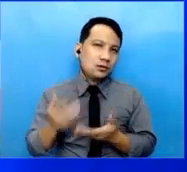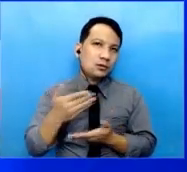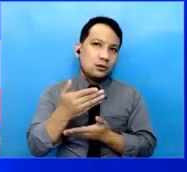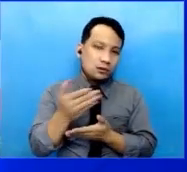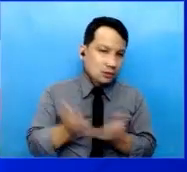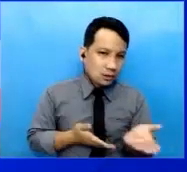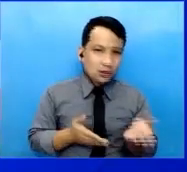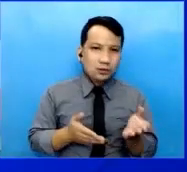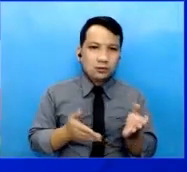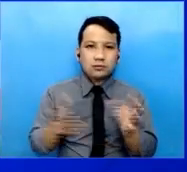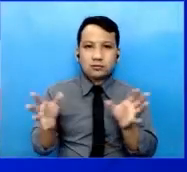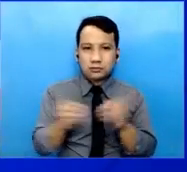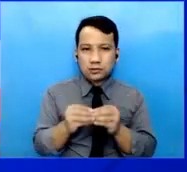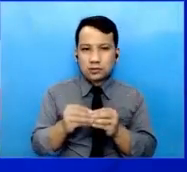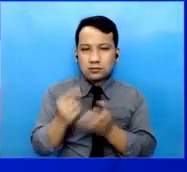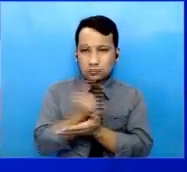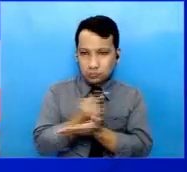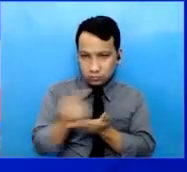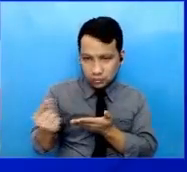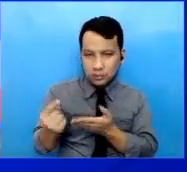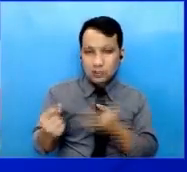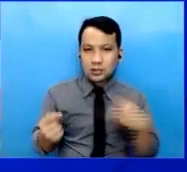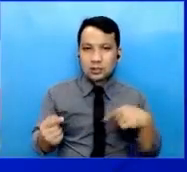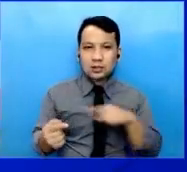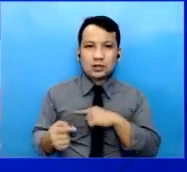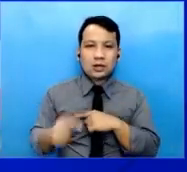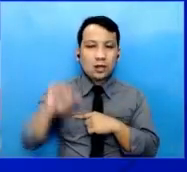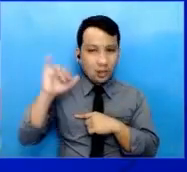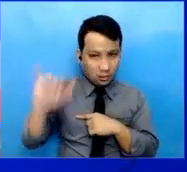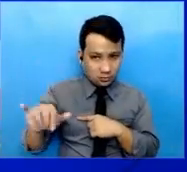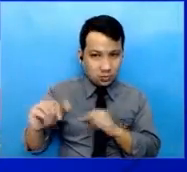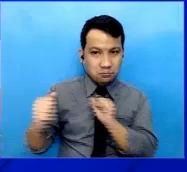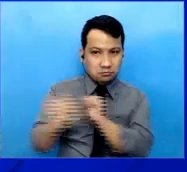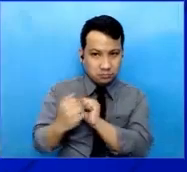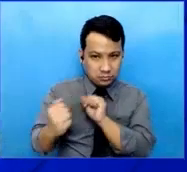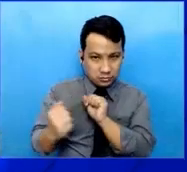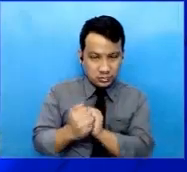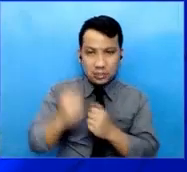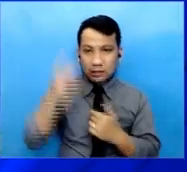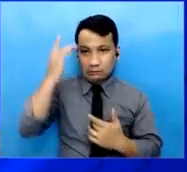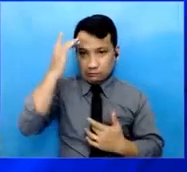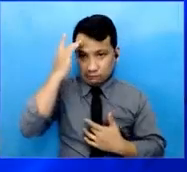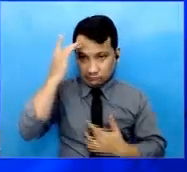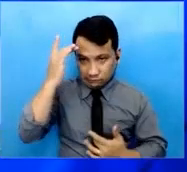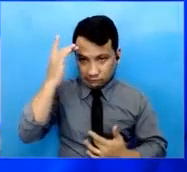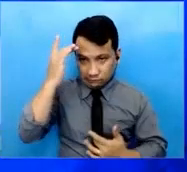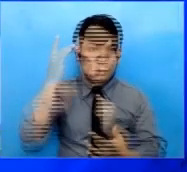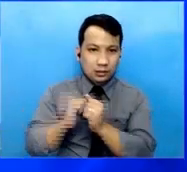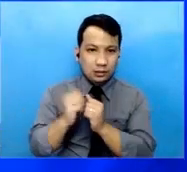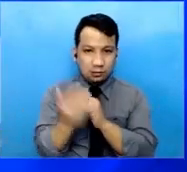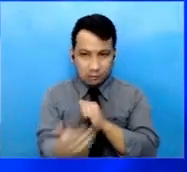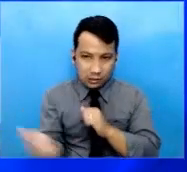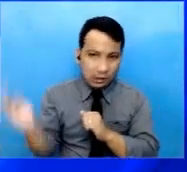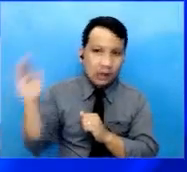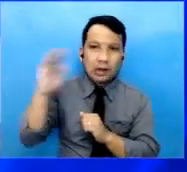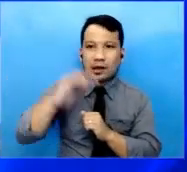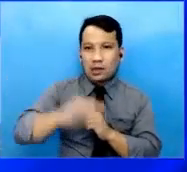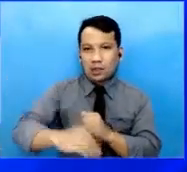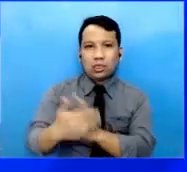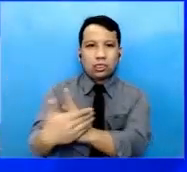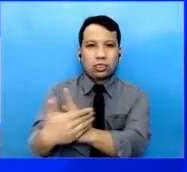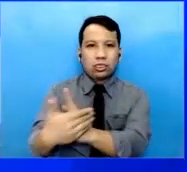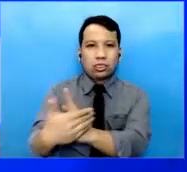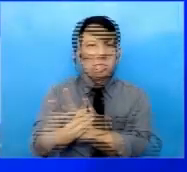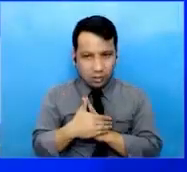the week na absent yung kasama mo, may sakit yung kasama mo, buong unit nyo naka-quarantine. So